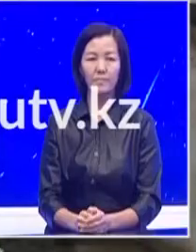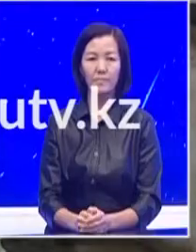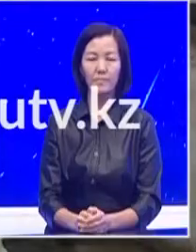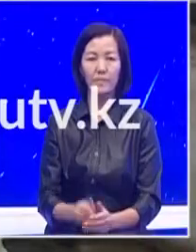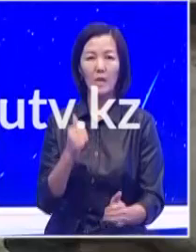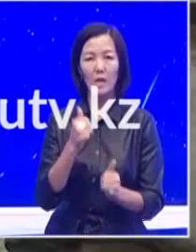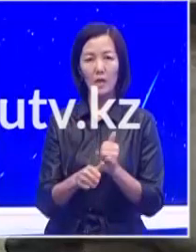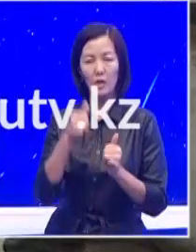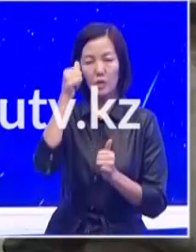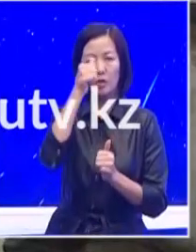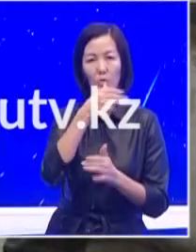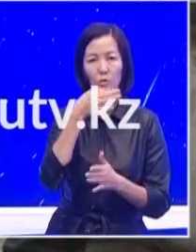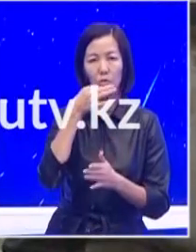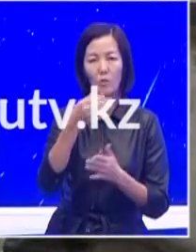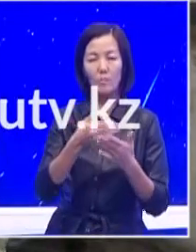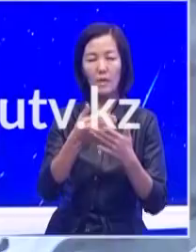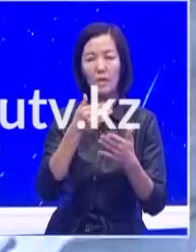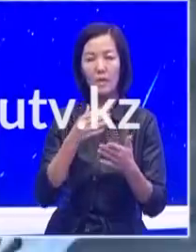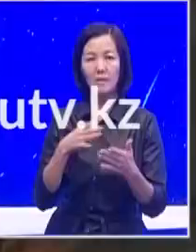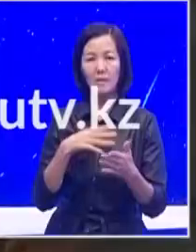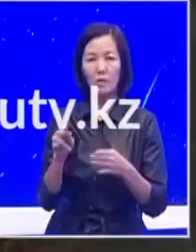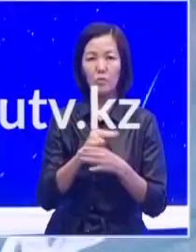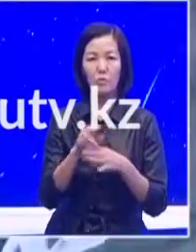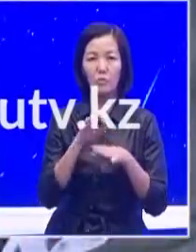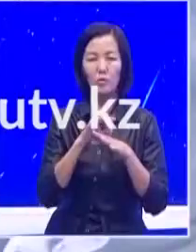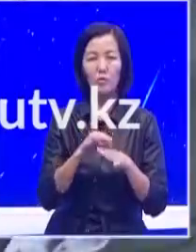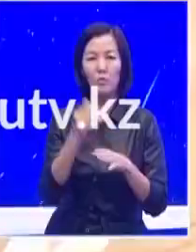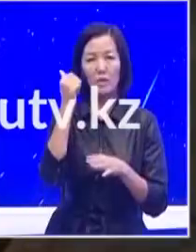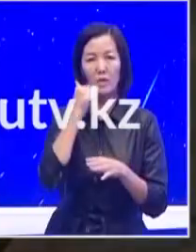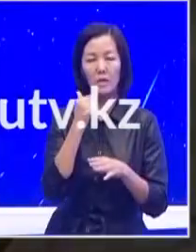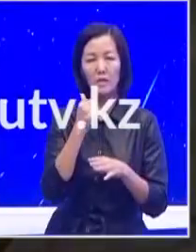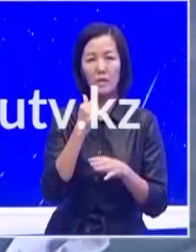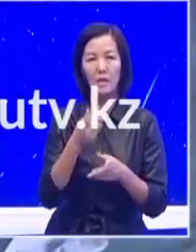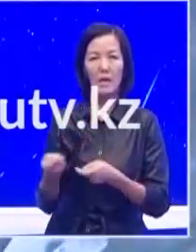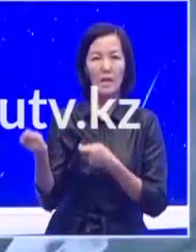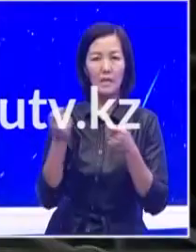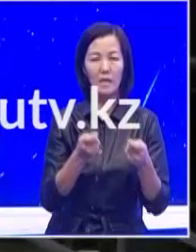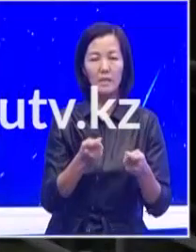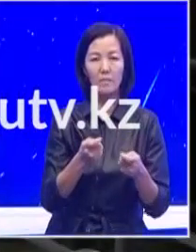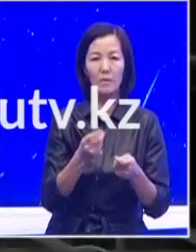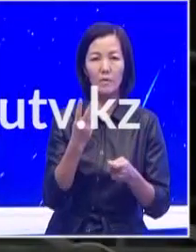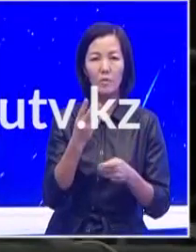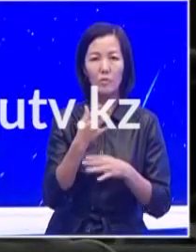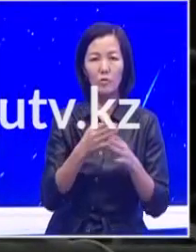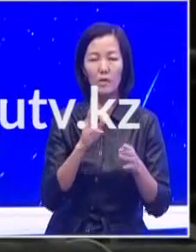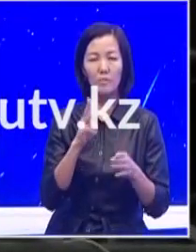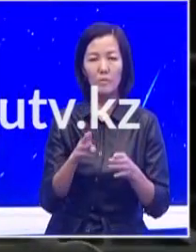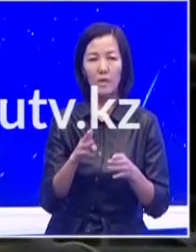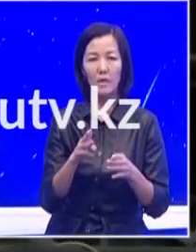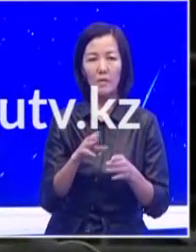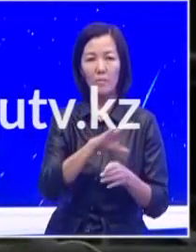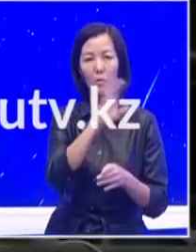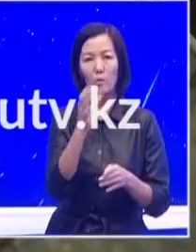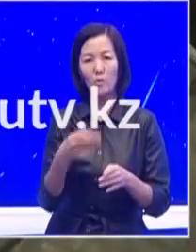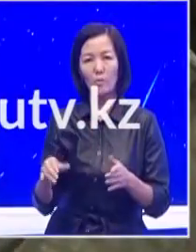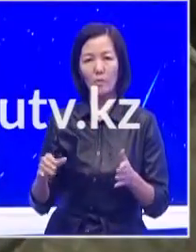Жыл сайын зауыт жауапты маусым алдында ағымдағы жөндеуден өтеді. Биыл ескі транспорттық тасымалдау жүйесі 3,5 шақырым құбыры жаңартылды. Дайын